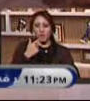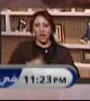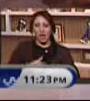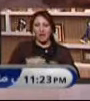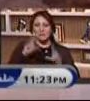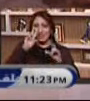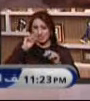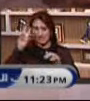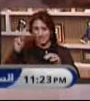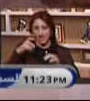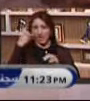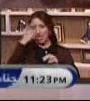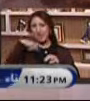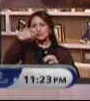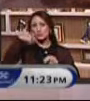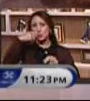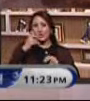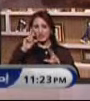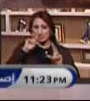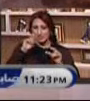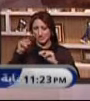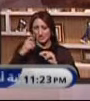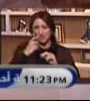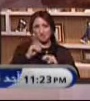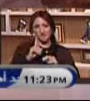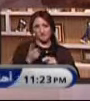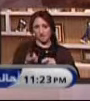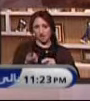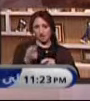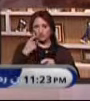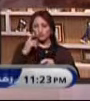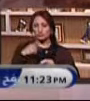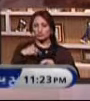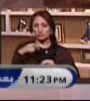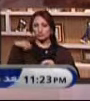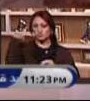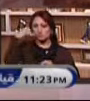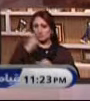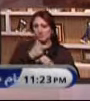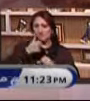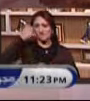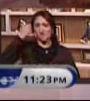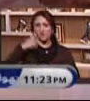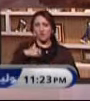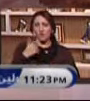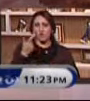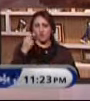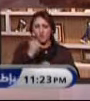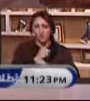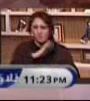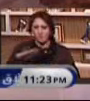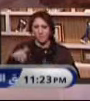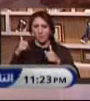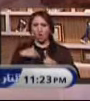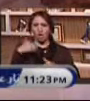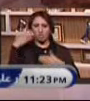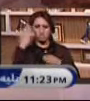أنه هذه البحبوحة من العيش وهذا الأمن والأمان ده نتيجة أنه تعب في الحياة وأنه يستحق